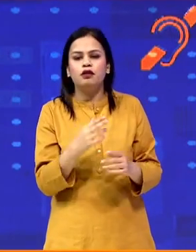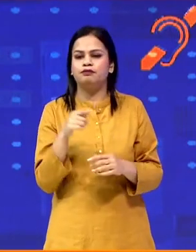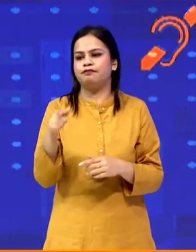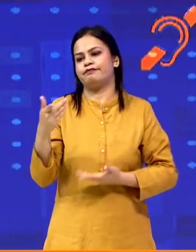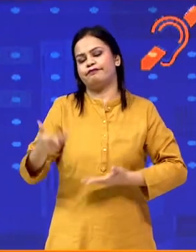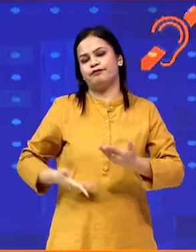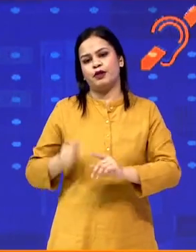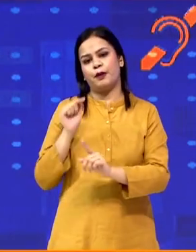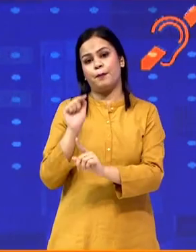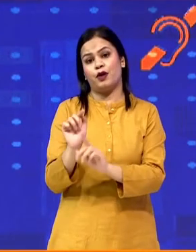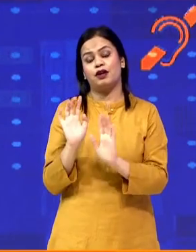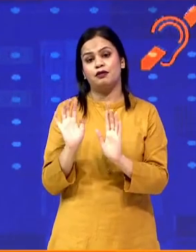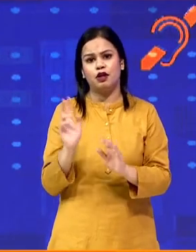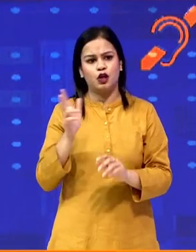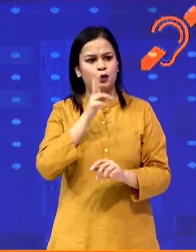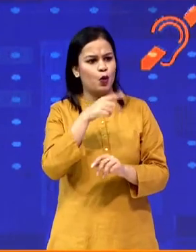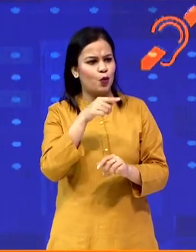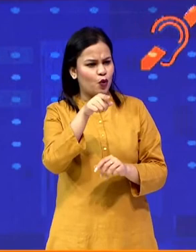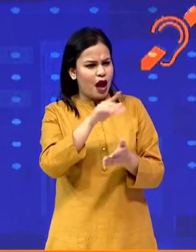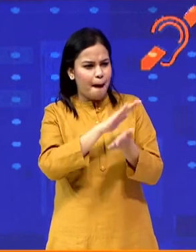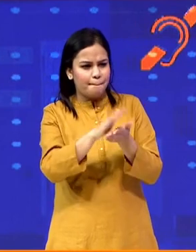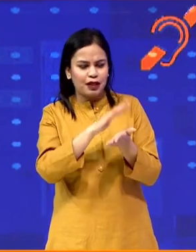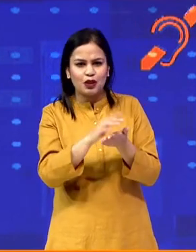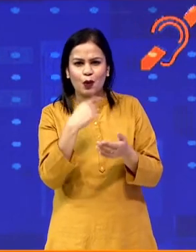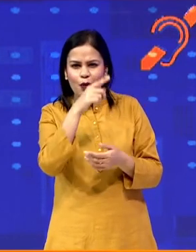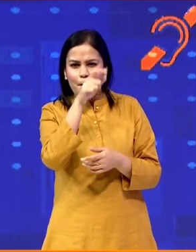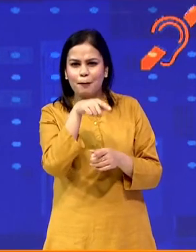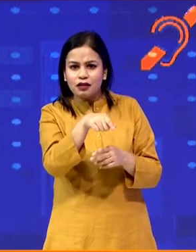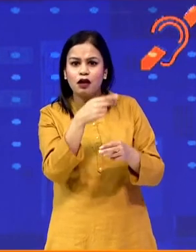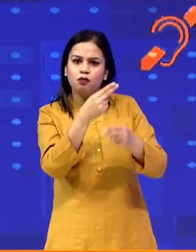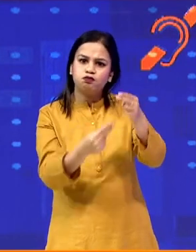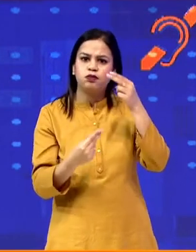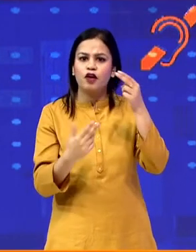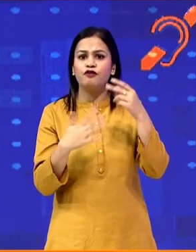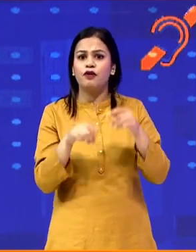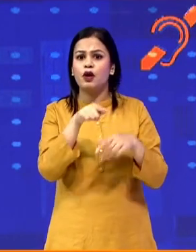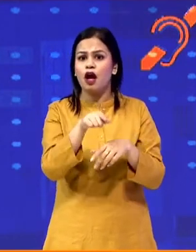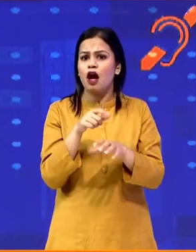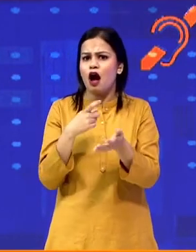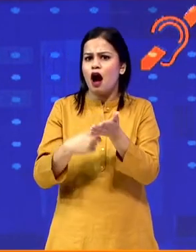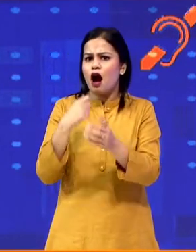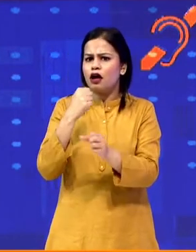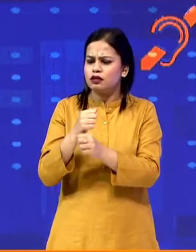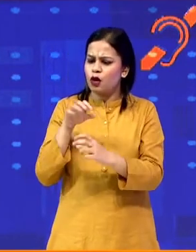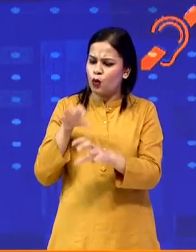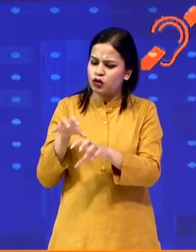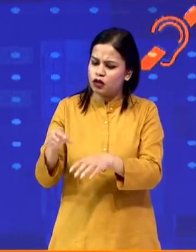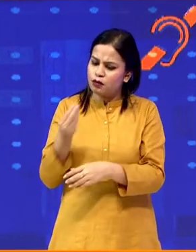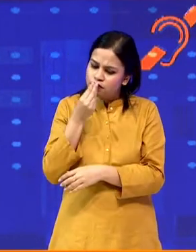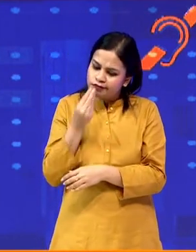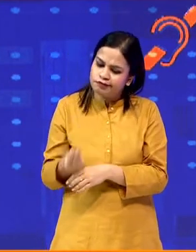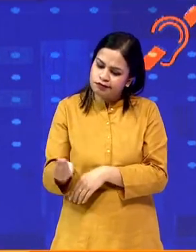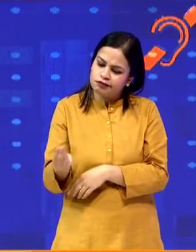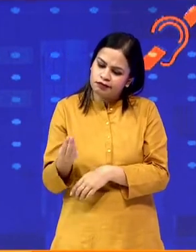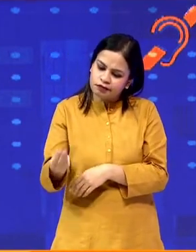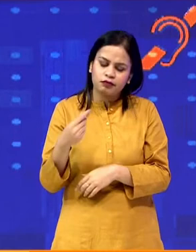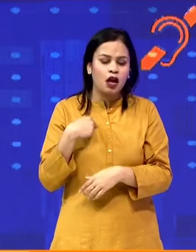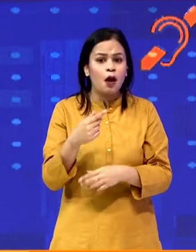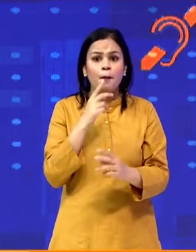हेमंत की कहानी तुमने सनी है वह मिलने गए थे और उन्होंने कहा की राहुल गांधी कुत्ते को बिस्कुट खिलाने रहे मुझे बात नहीं की